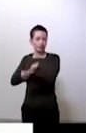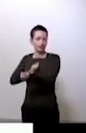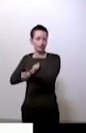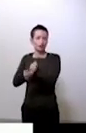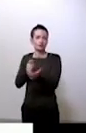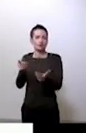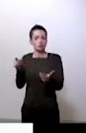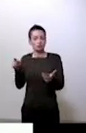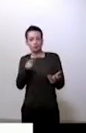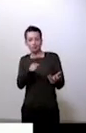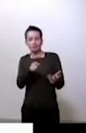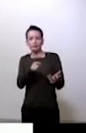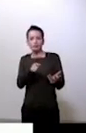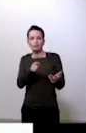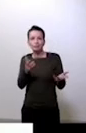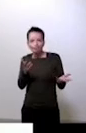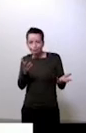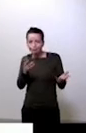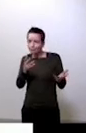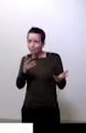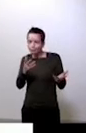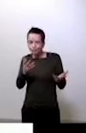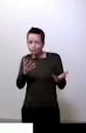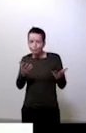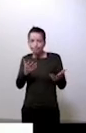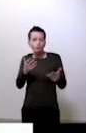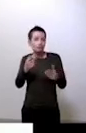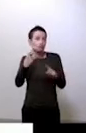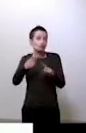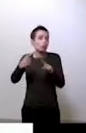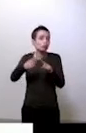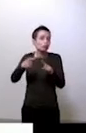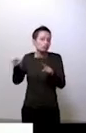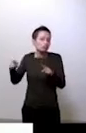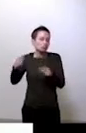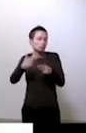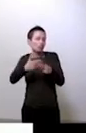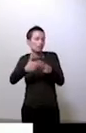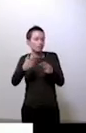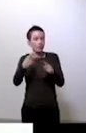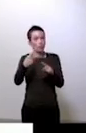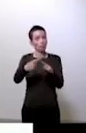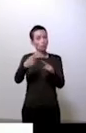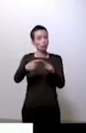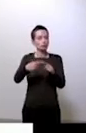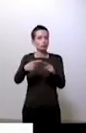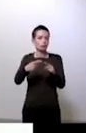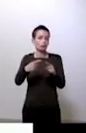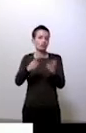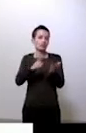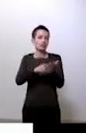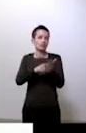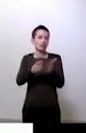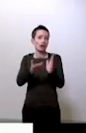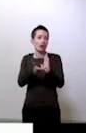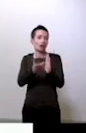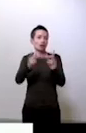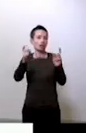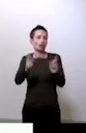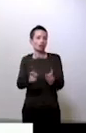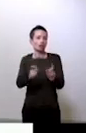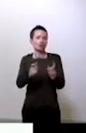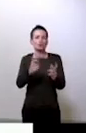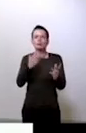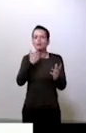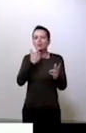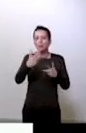trouve son moteur sur un produit, comme le nomment les promoteurs, qu'est le produit défiscalisé, avec, on le met dans une